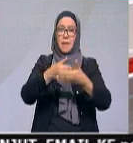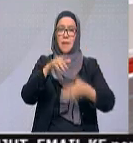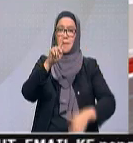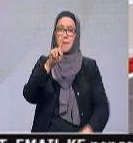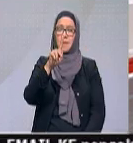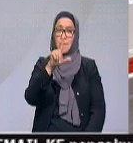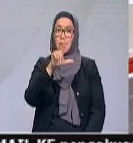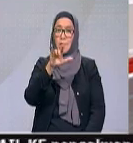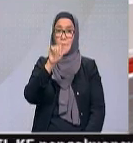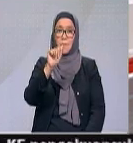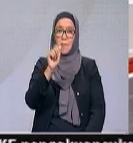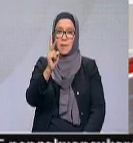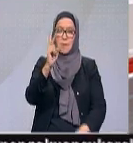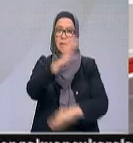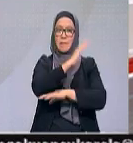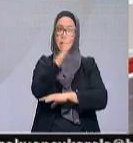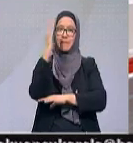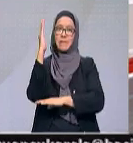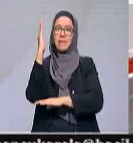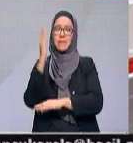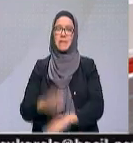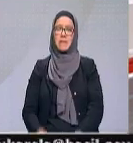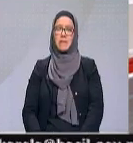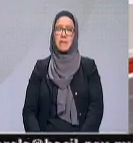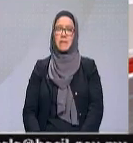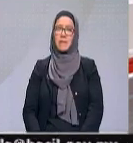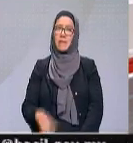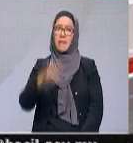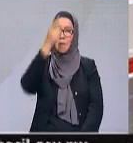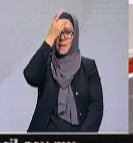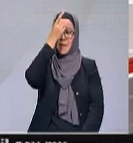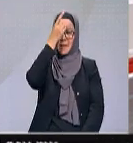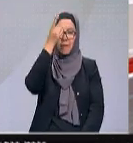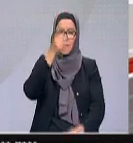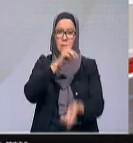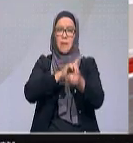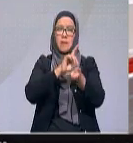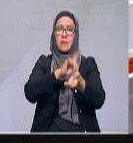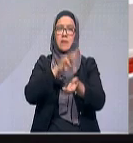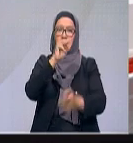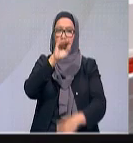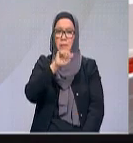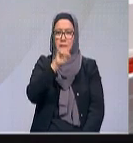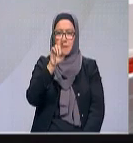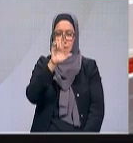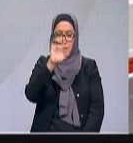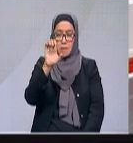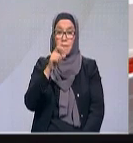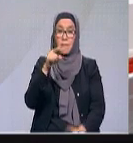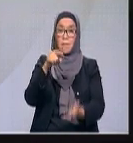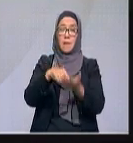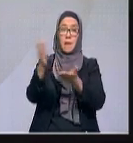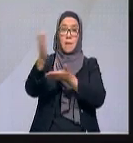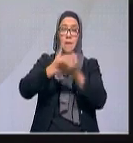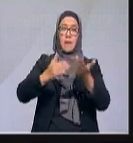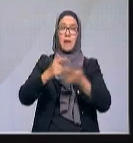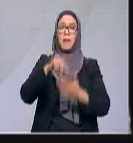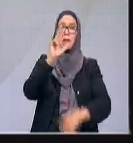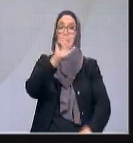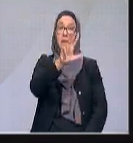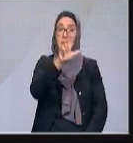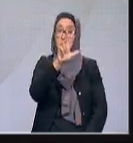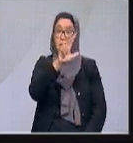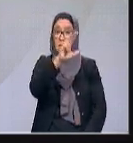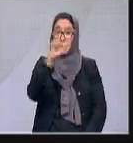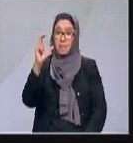Lumpur KLIA2 tengah hari tadi. Menurut Dr. Mazli, mereka merupakan sebahagian daripada 300 pelajar Malaysia yang